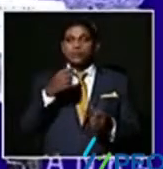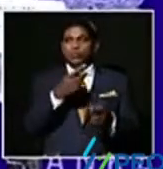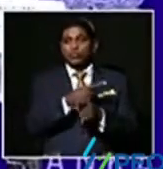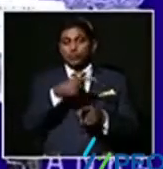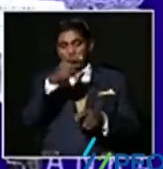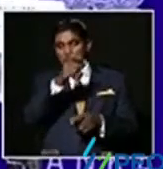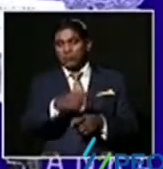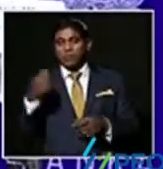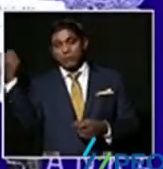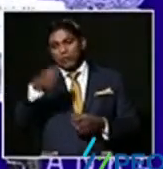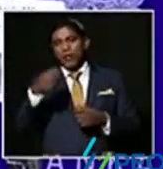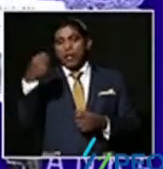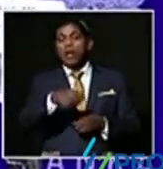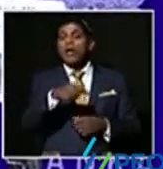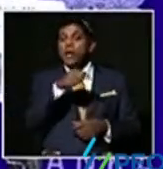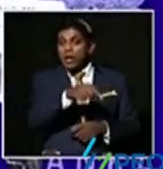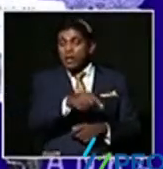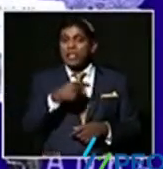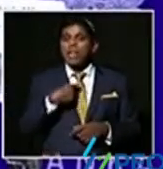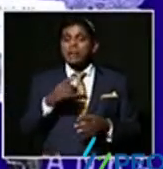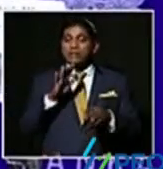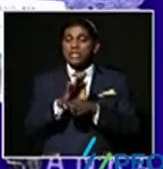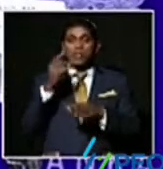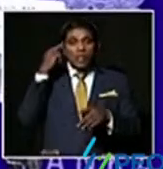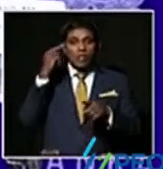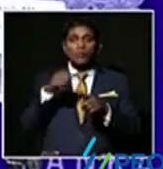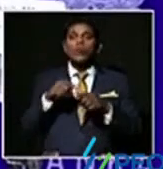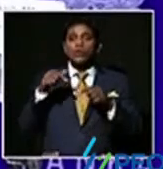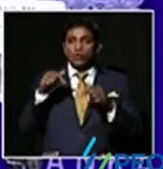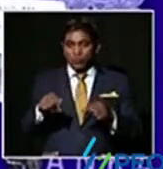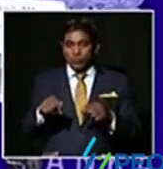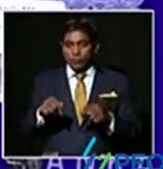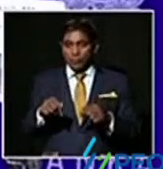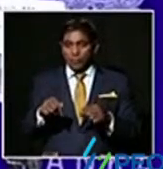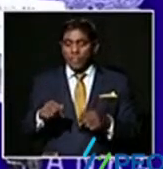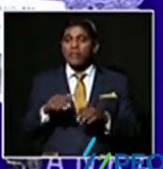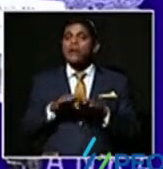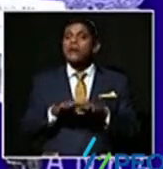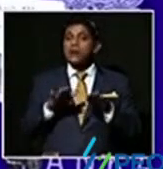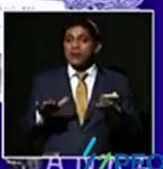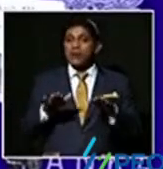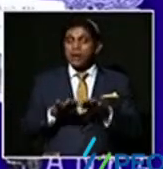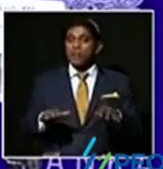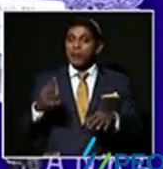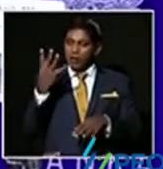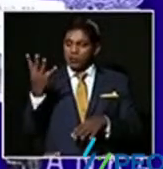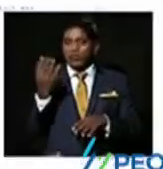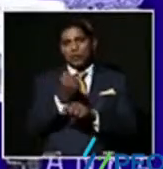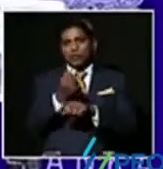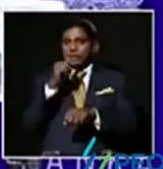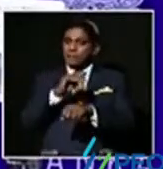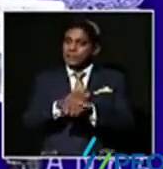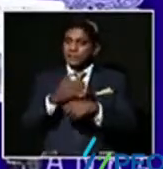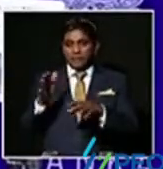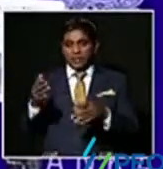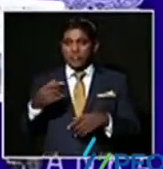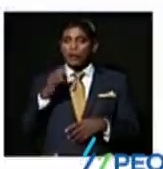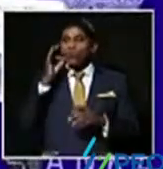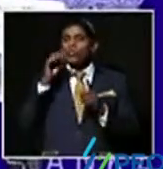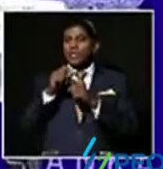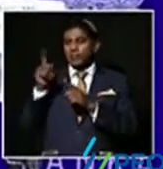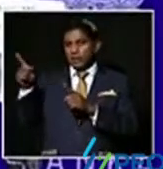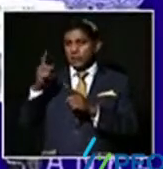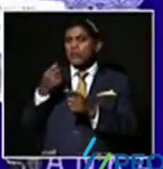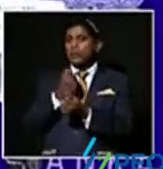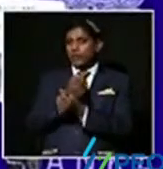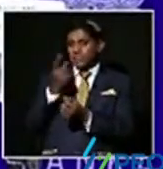ඒ වගේම මේ සිද්ධිය සම්බන්ධයෙන් මේ වන විට ළමුන් ශිෂ්‍යයන් 4 දෙනෙකු අත්අඩංගුවට ගත්තා පුත්තලම මුලස්ථාන පොලිසියෙන්.